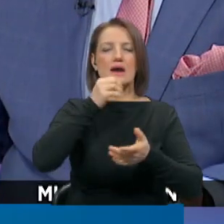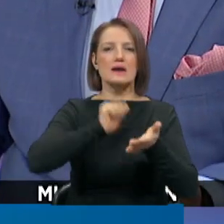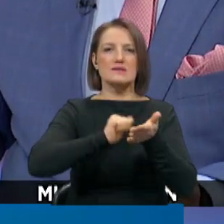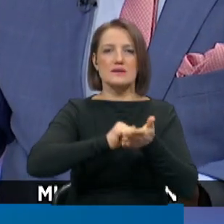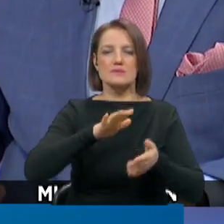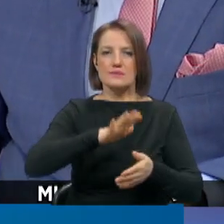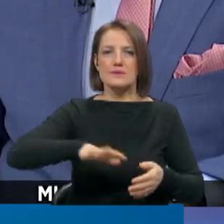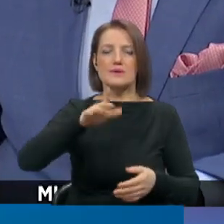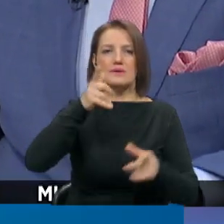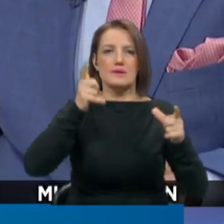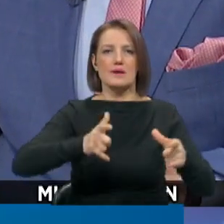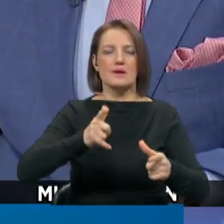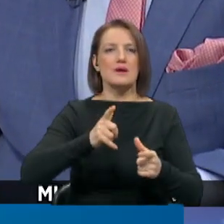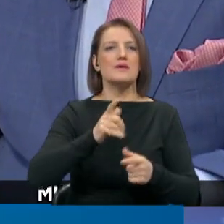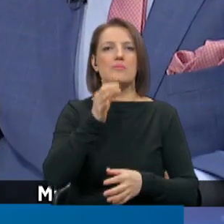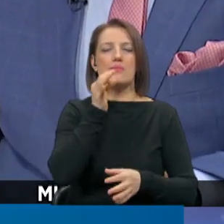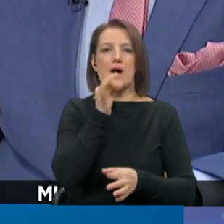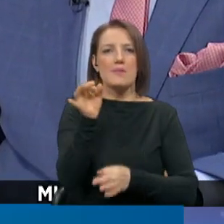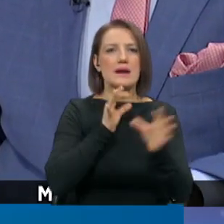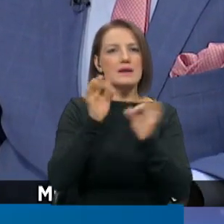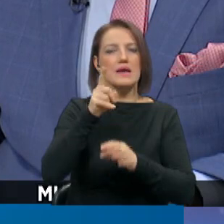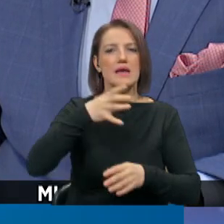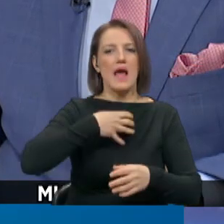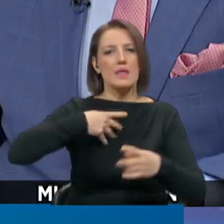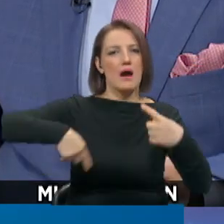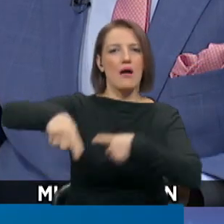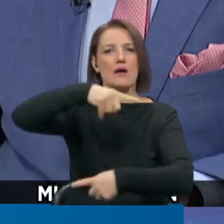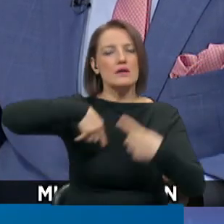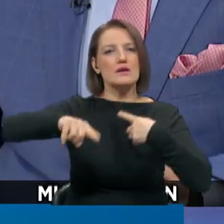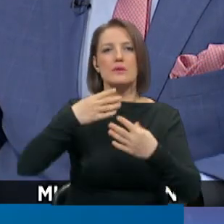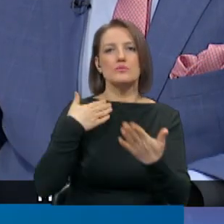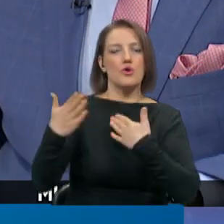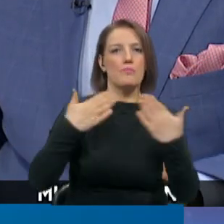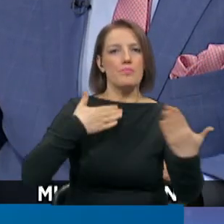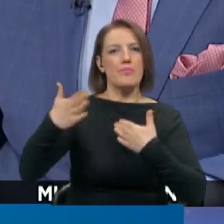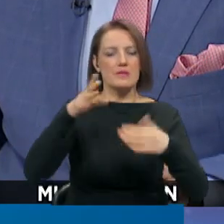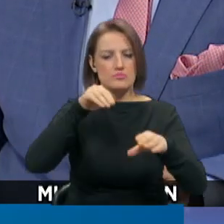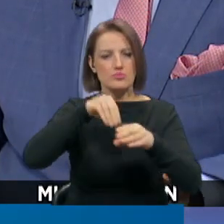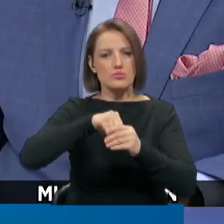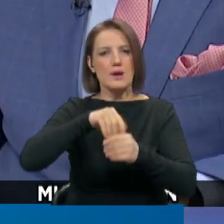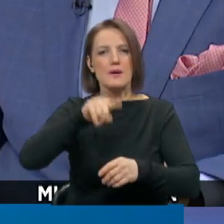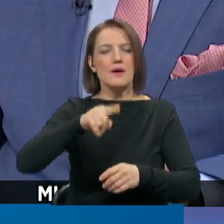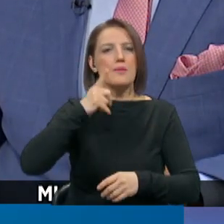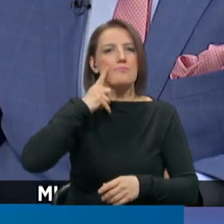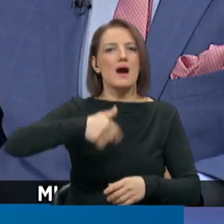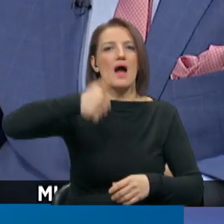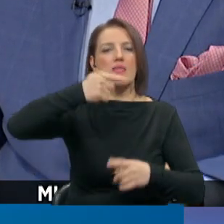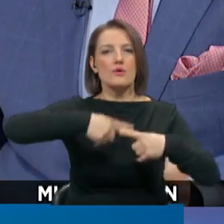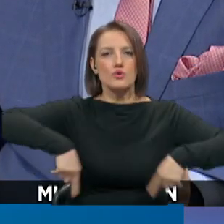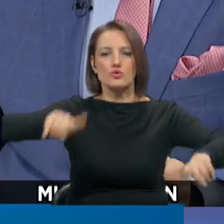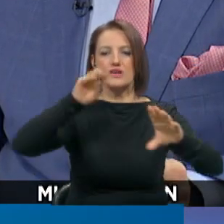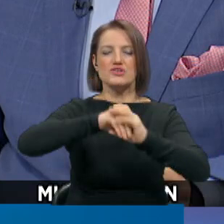yardıma birilerinin meclis muhabirlerinin kendi aralarındaki muhabbetlerinde bu akşam bakanlar kurulunda değişiklik